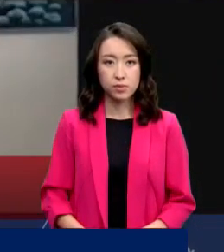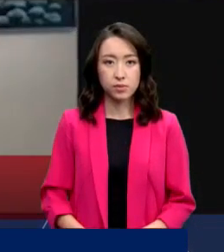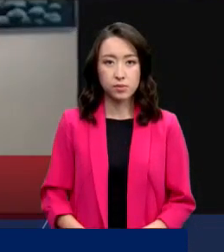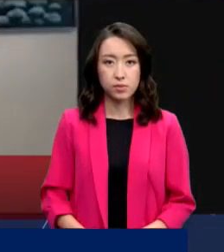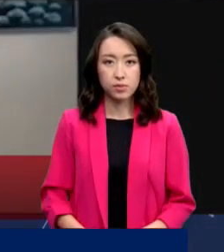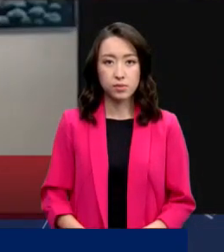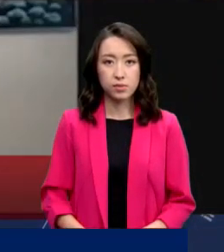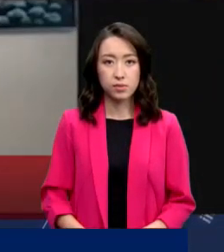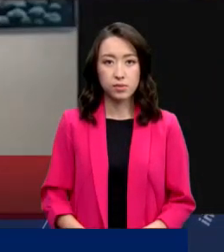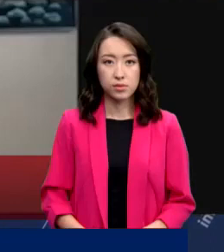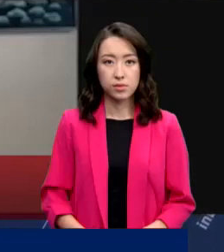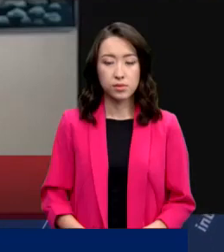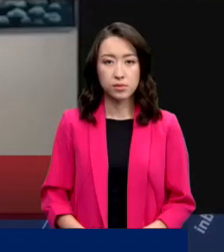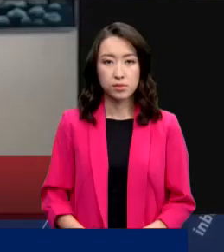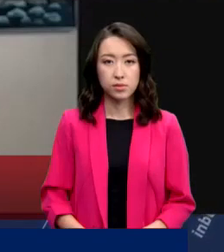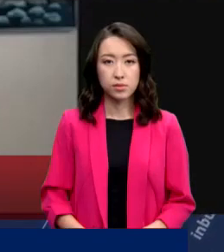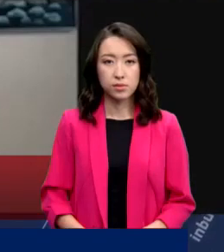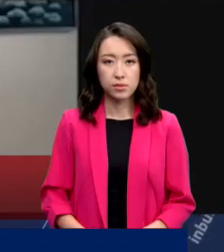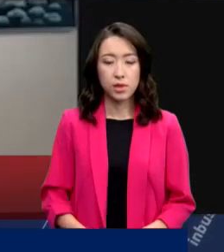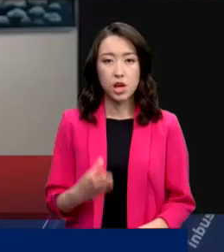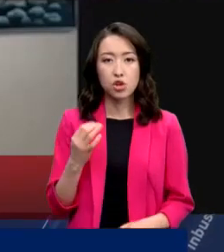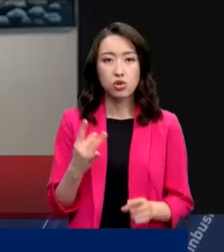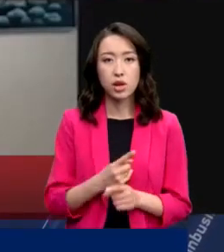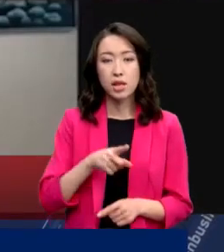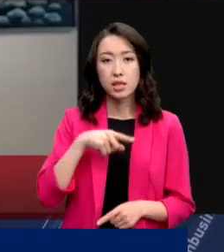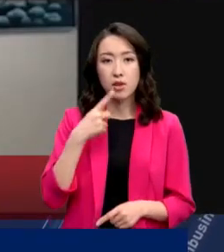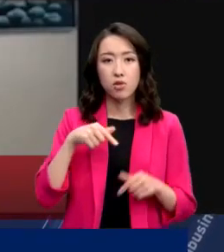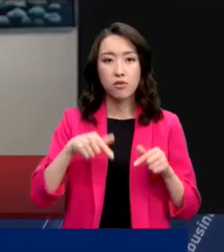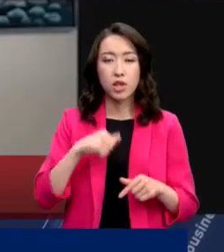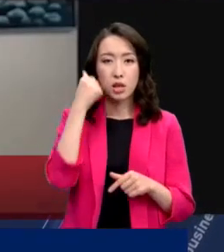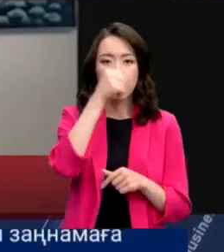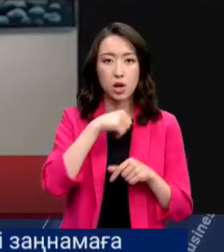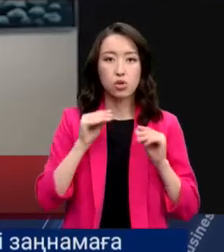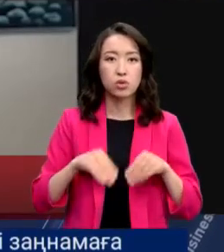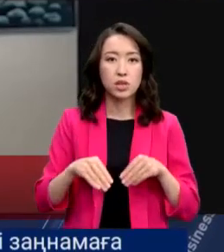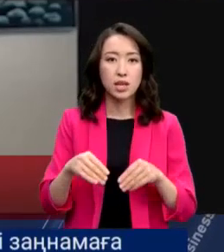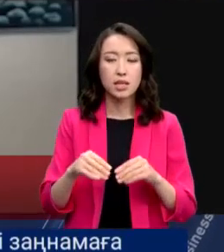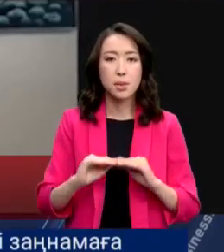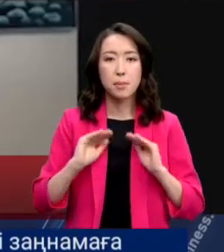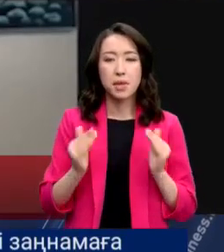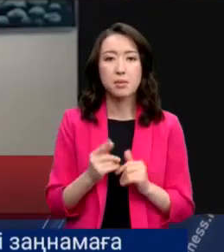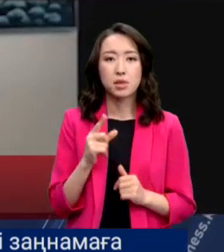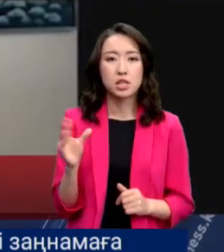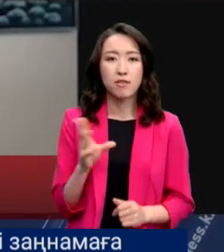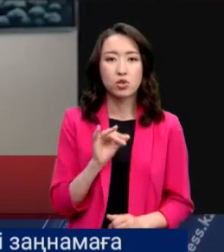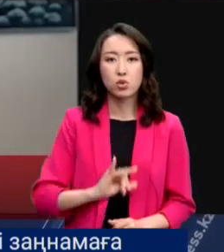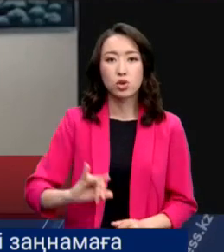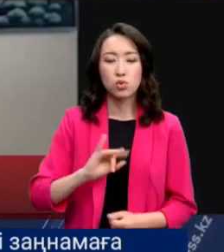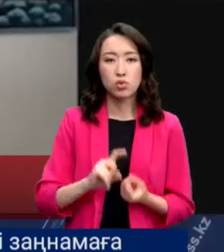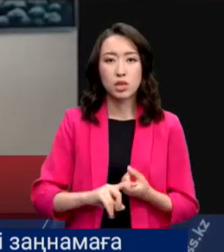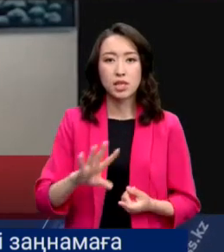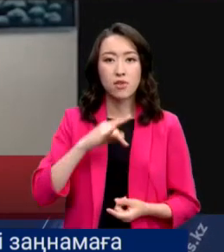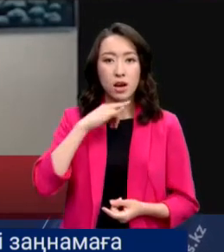Сахара у нас не будет, я вам сразу говорю, потому что мы в этом году засеяли минимальный за всю историю